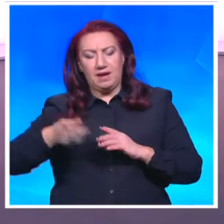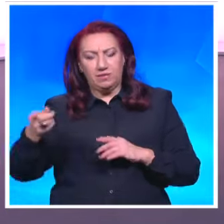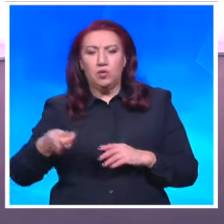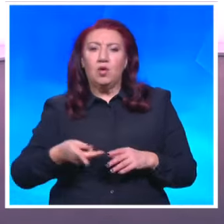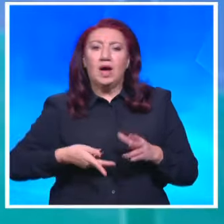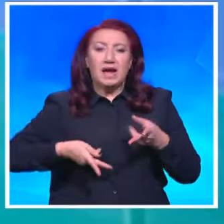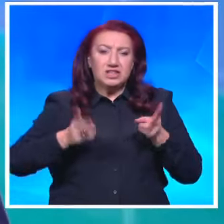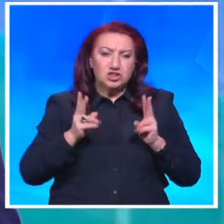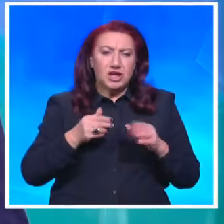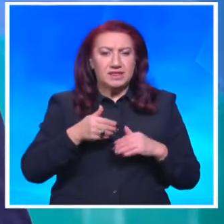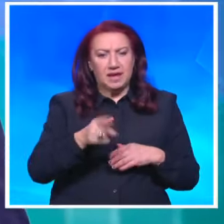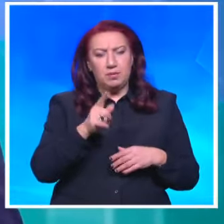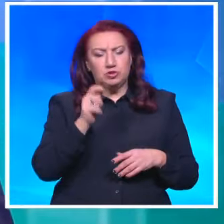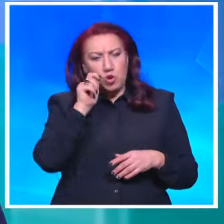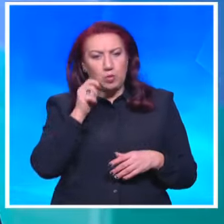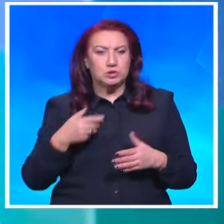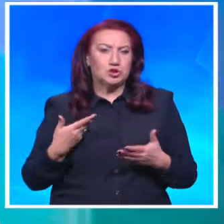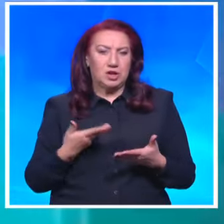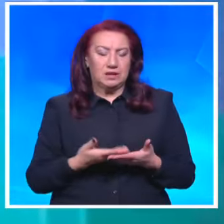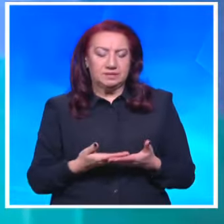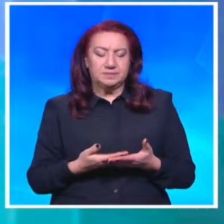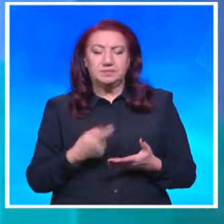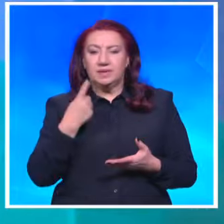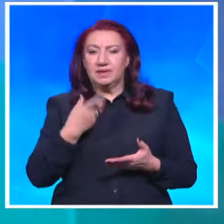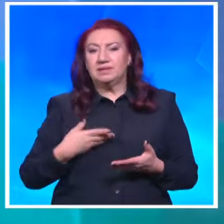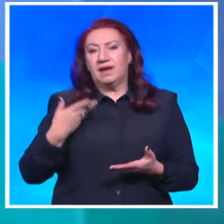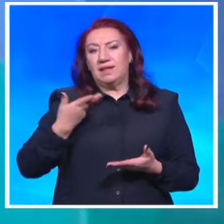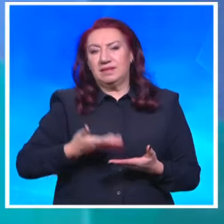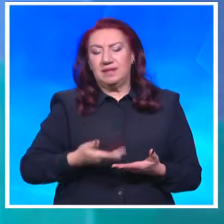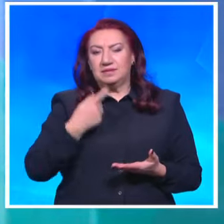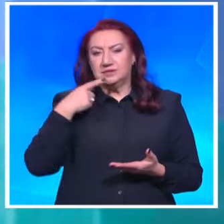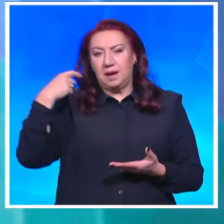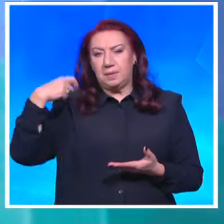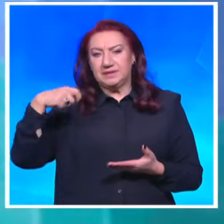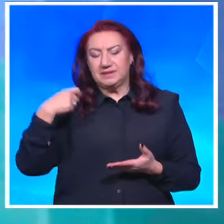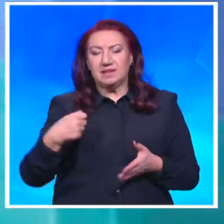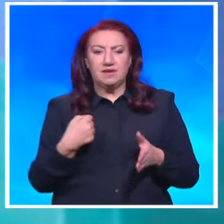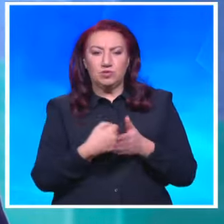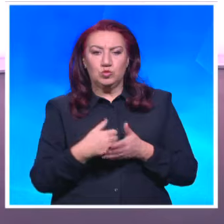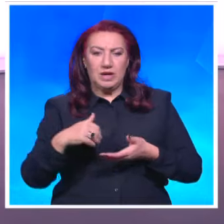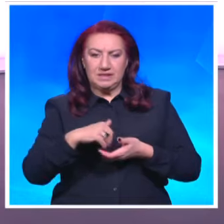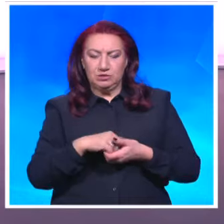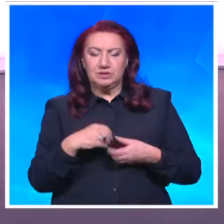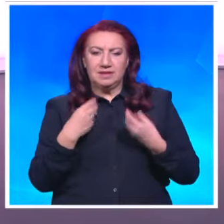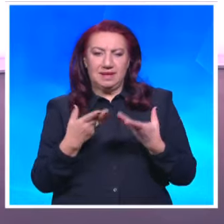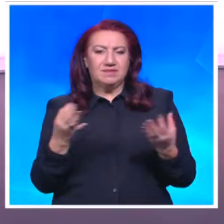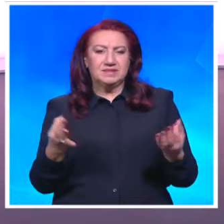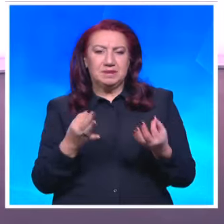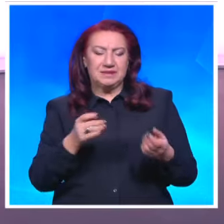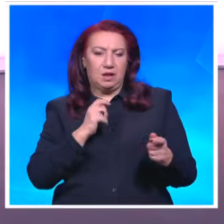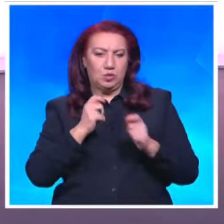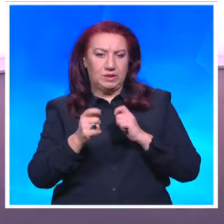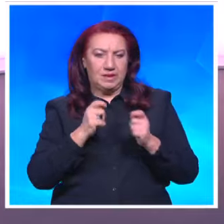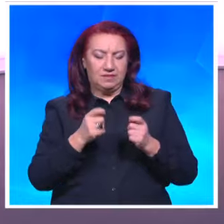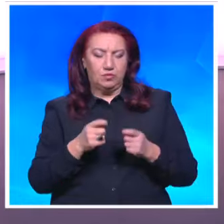обжалване. Един от кандидатите за президентския пост в Футболния съюз в специално интервю за BTV. В предаването тази